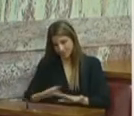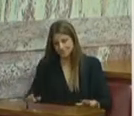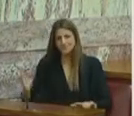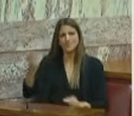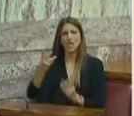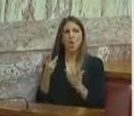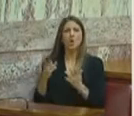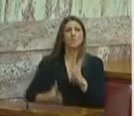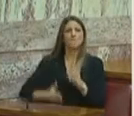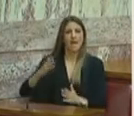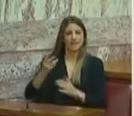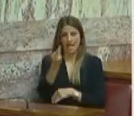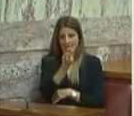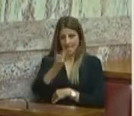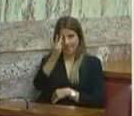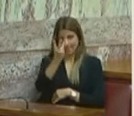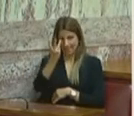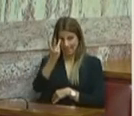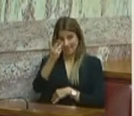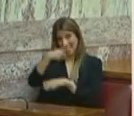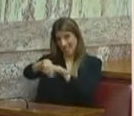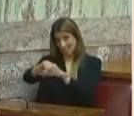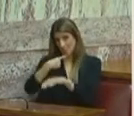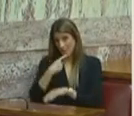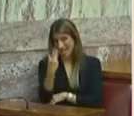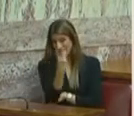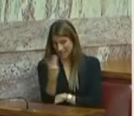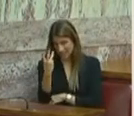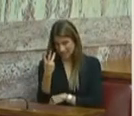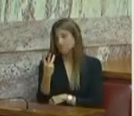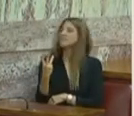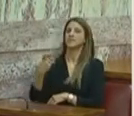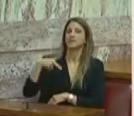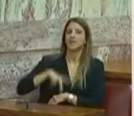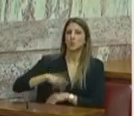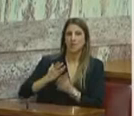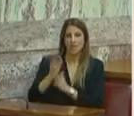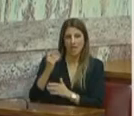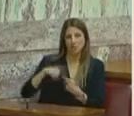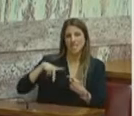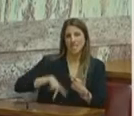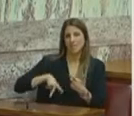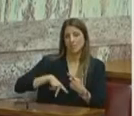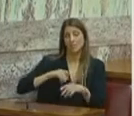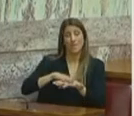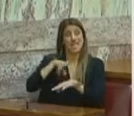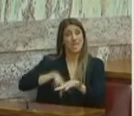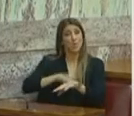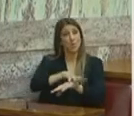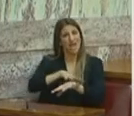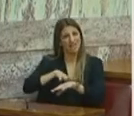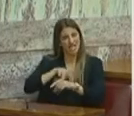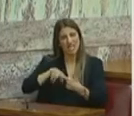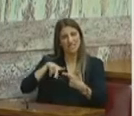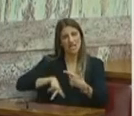κυρίων Ξανθού, Πολάκη και Κουρουμπλού. Εσείς καταψηφίσατε. Εμείς ψηφίσαμε και υπέρ της συστάσεως